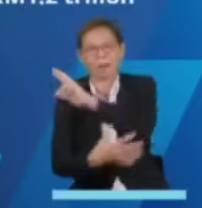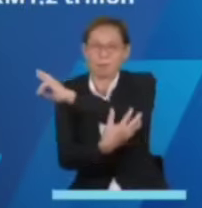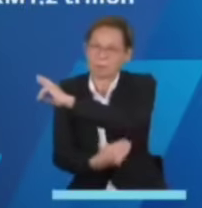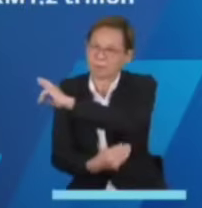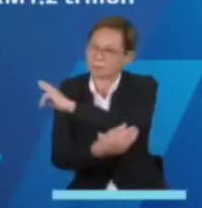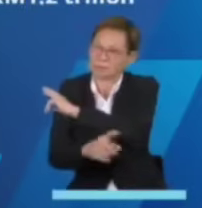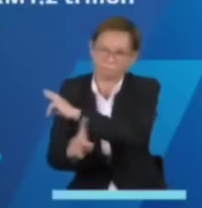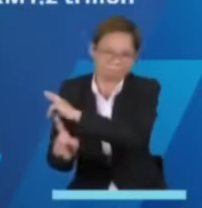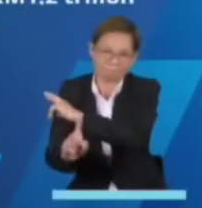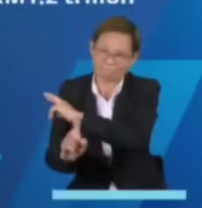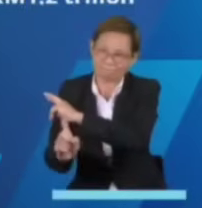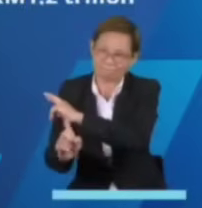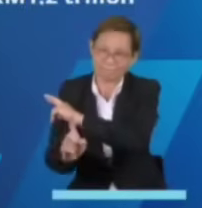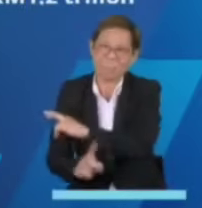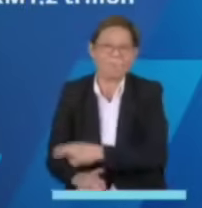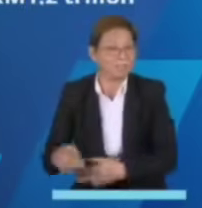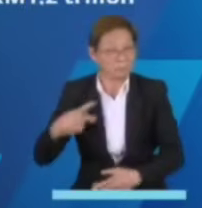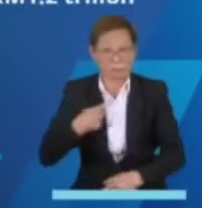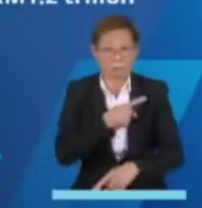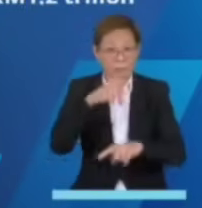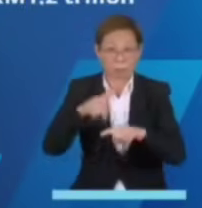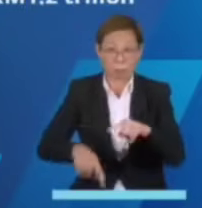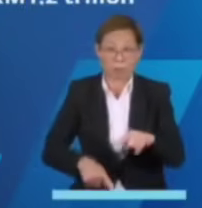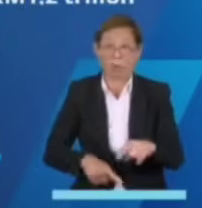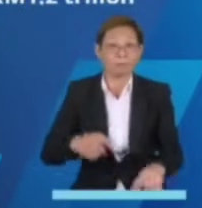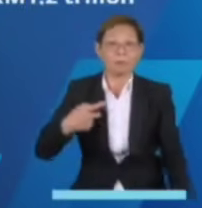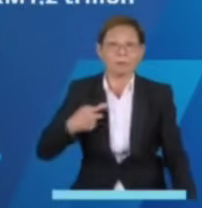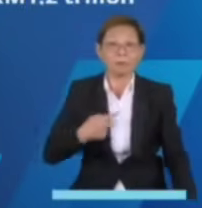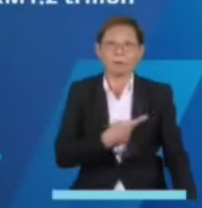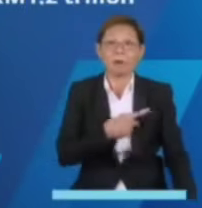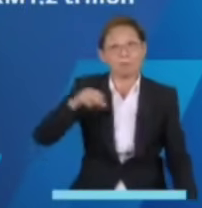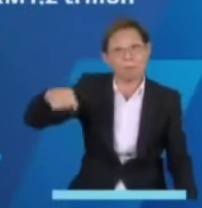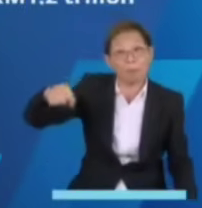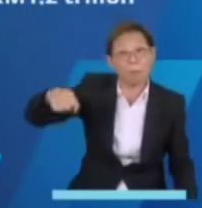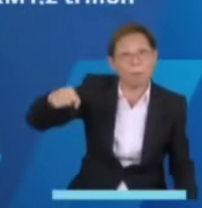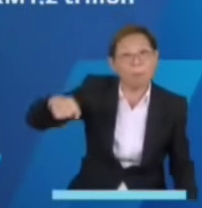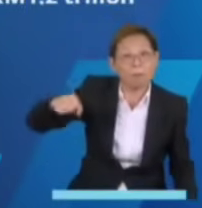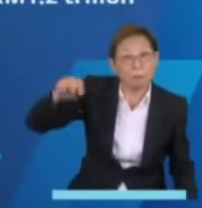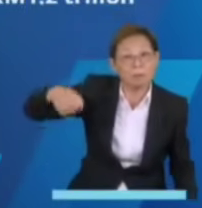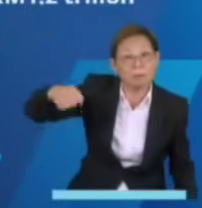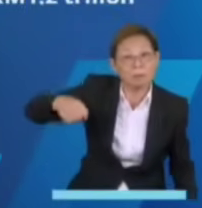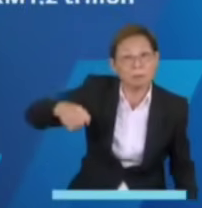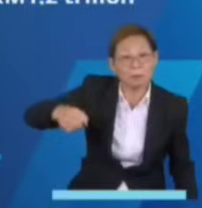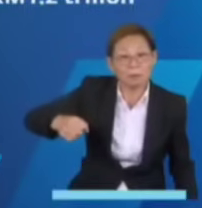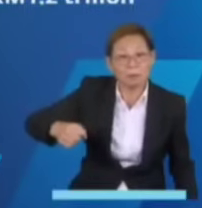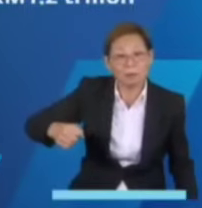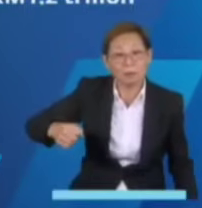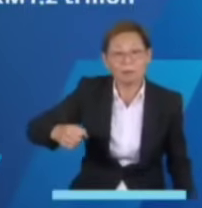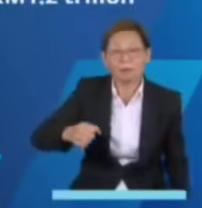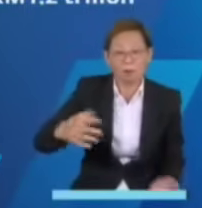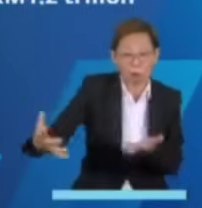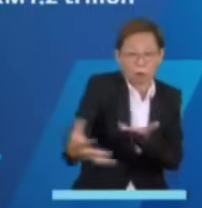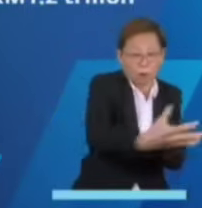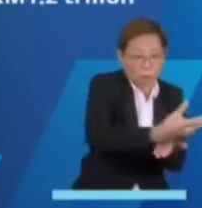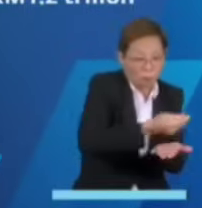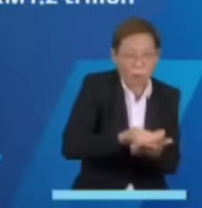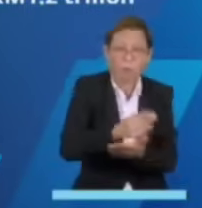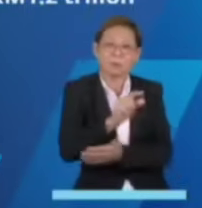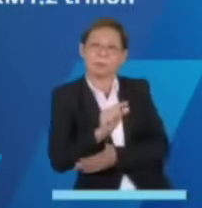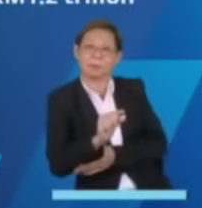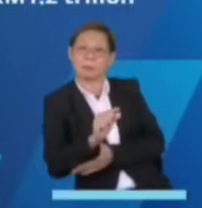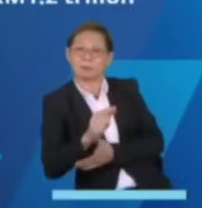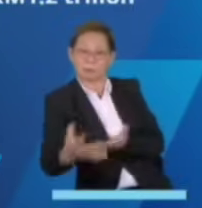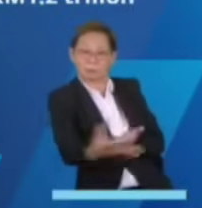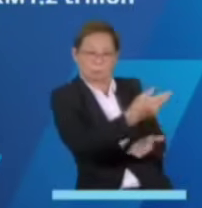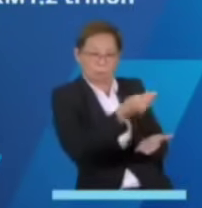miskin. Kita tidak boleh hadafikan umpamanya kekangan hasil yang tadi kutipan hasil rendah,